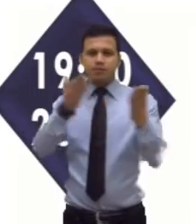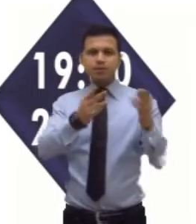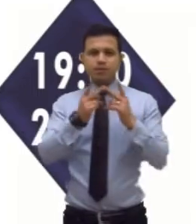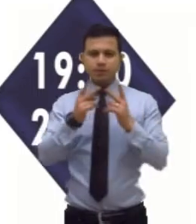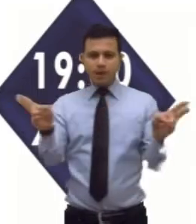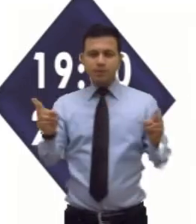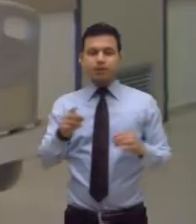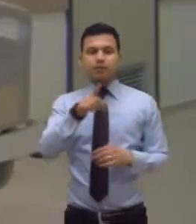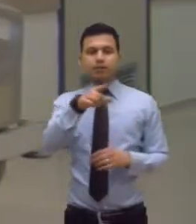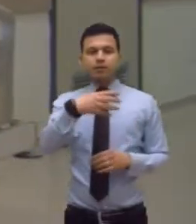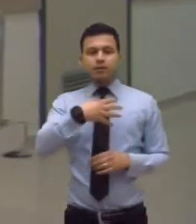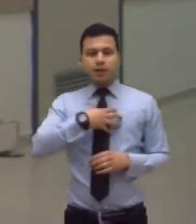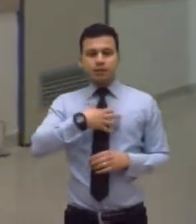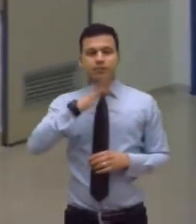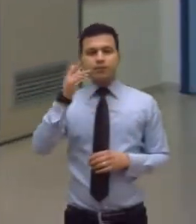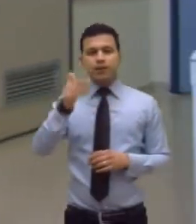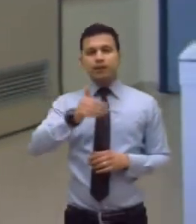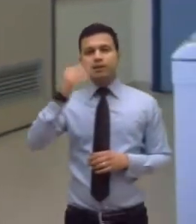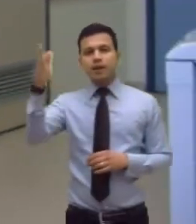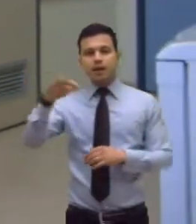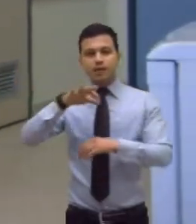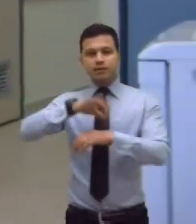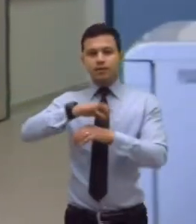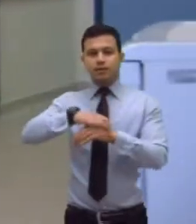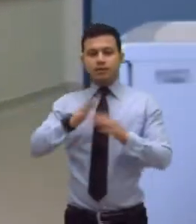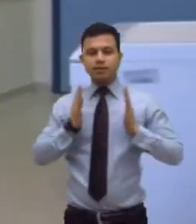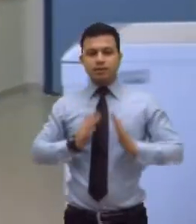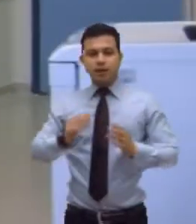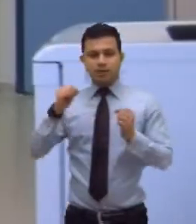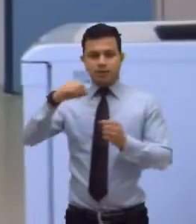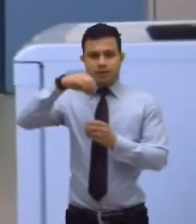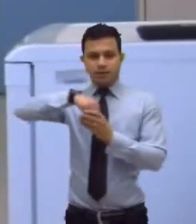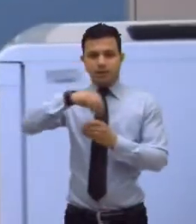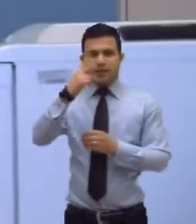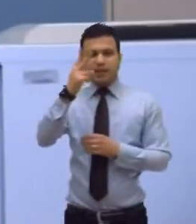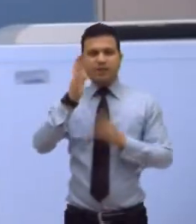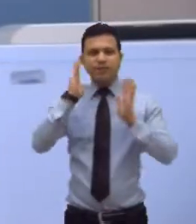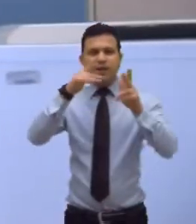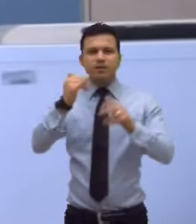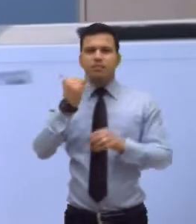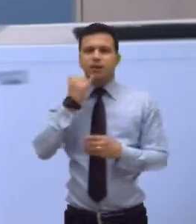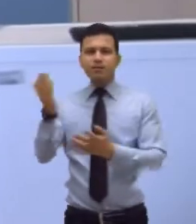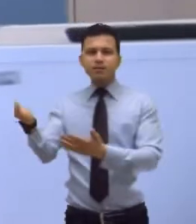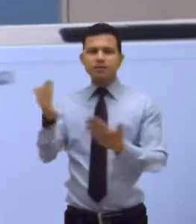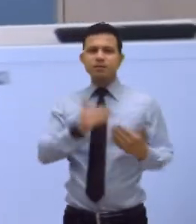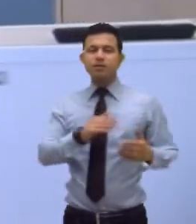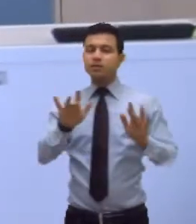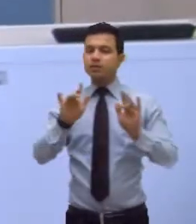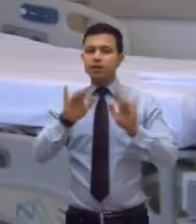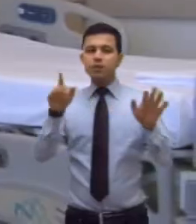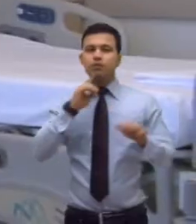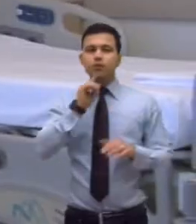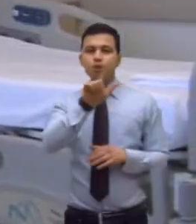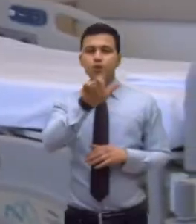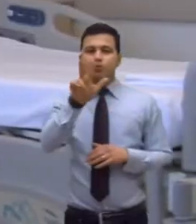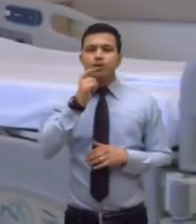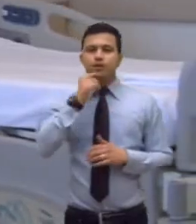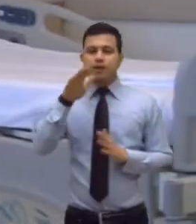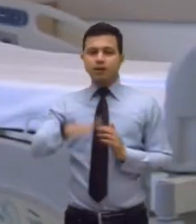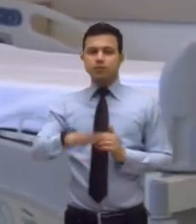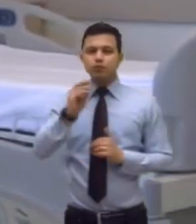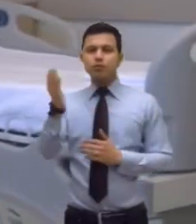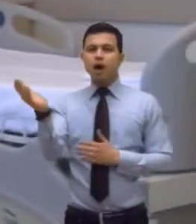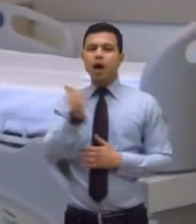edebilirsiniz. Siz ve diğer hastalarınızın sağlığı için 2 kişiden fazla ziyaretçi kabul etmeyiniz. 12 yaşın altındaki